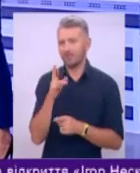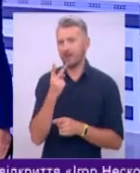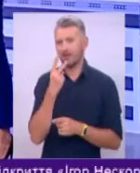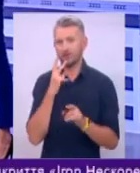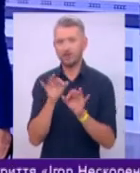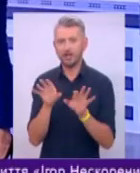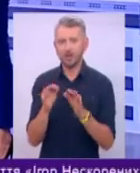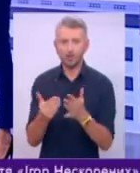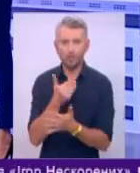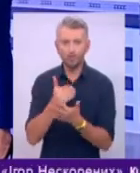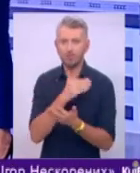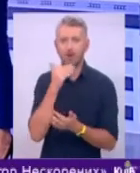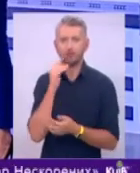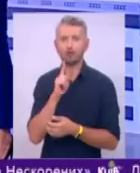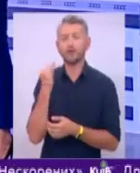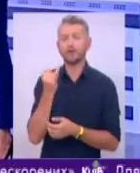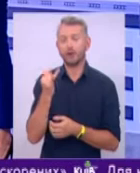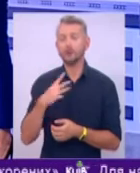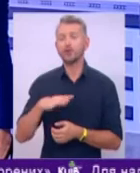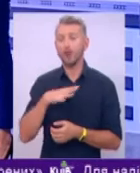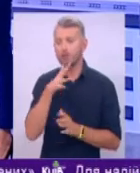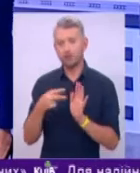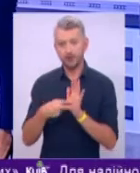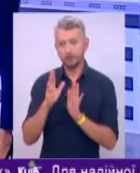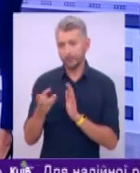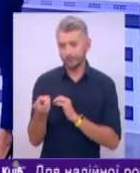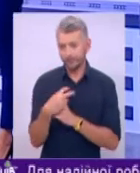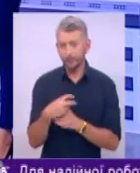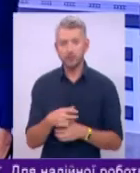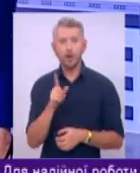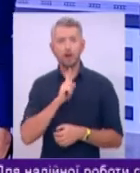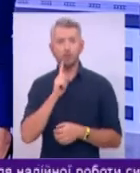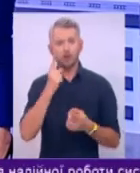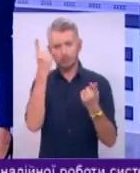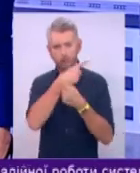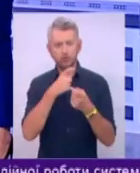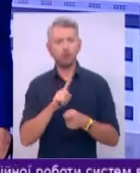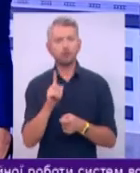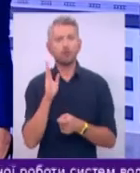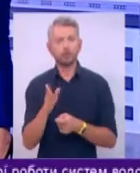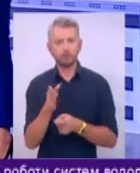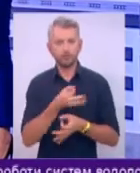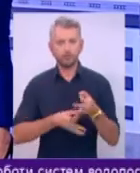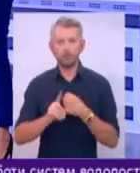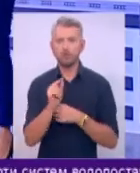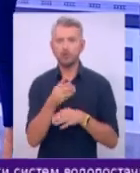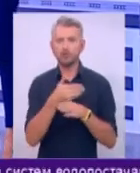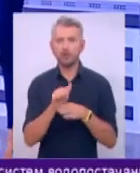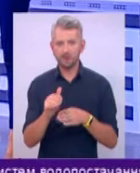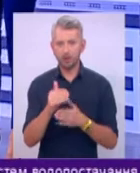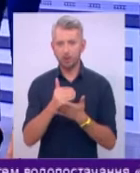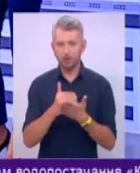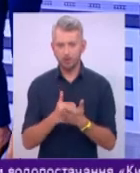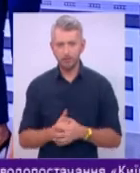виклад новин. Багато чого дізналися. Чекаємо тебе вже о 19:00. Ну а поки я проанонсую, про що ж ми будемо говорити в першій частині програми «Київ